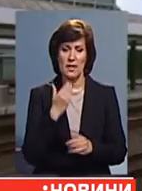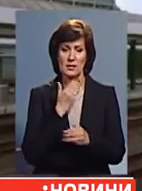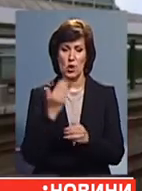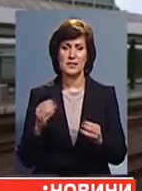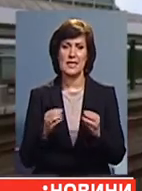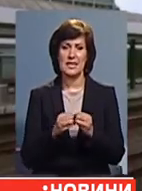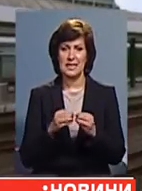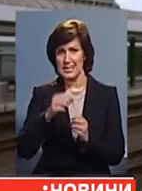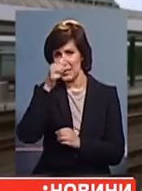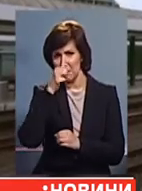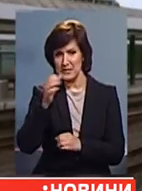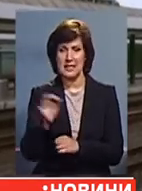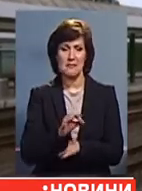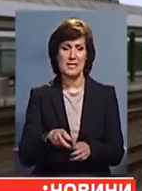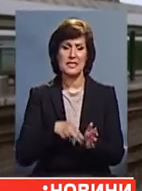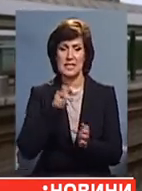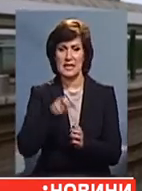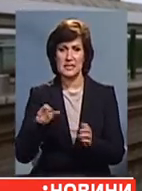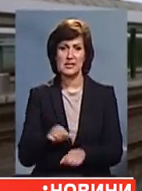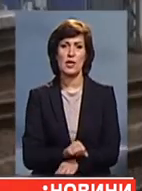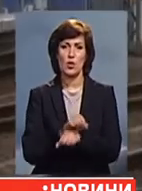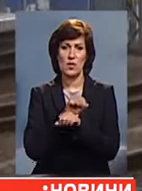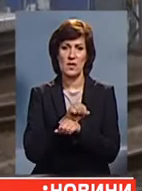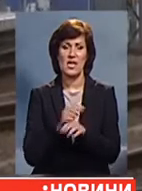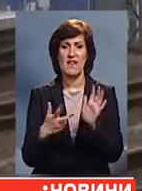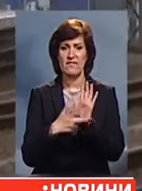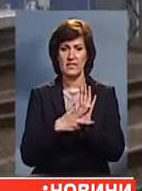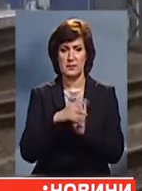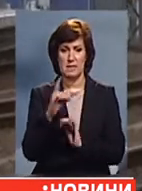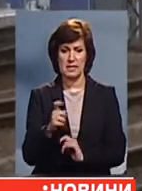останні 10 місяців німецькі залізничники страйкували 8 разів.